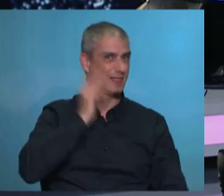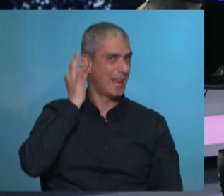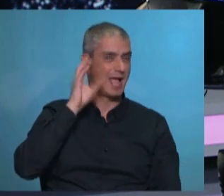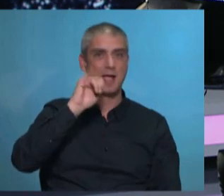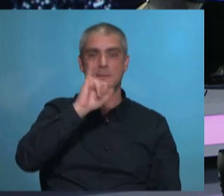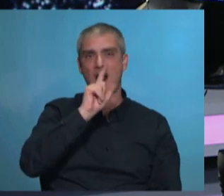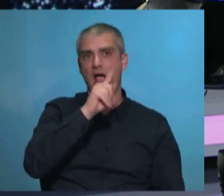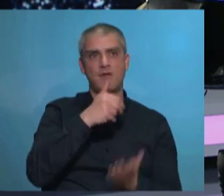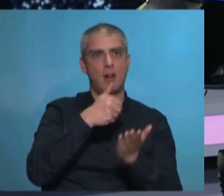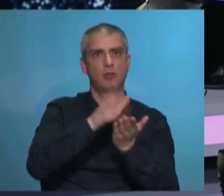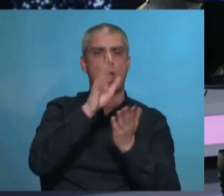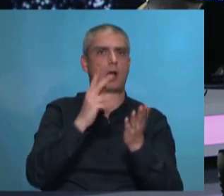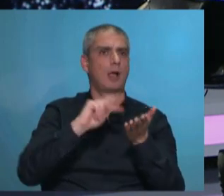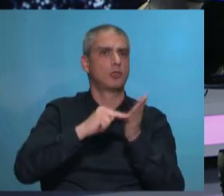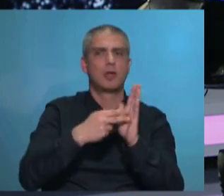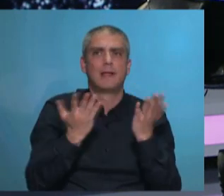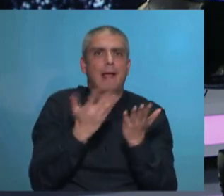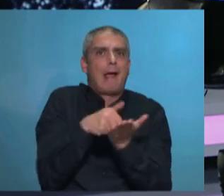דוחה את המתווה. אז איך בדיוק ממשיכים מכאן?